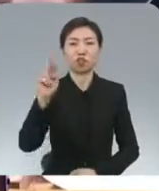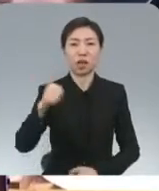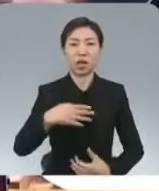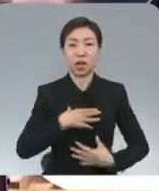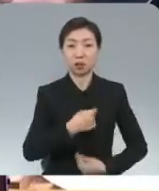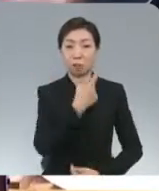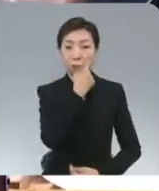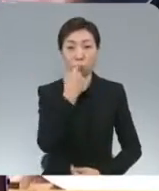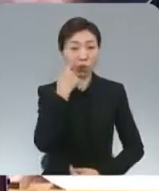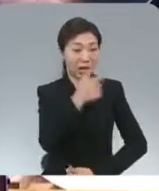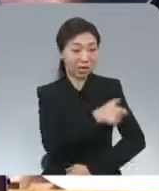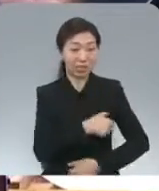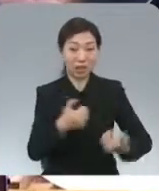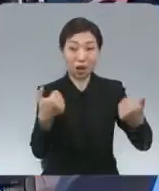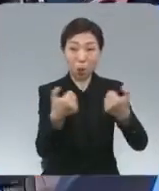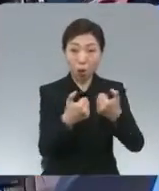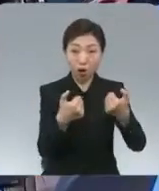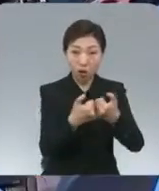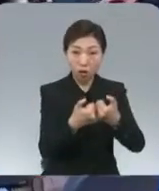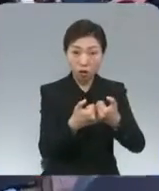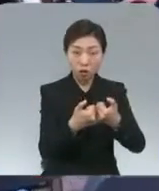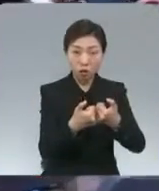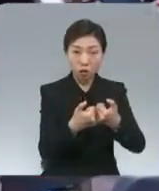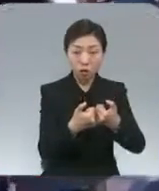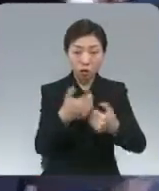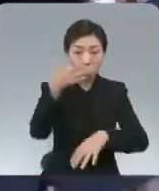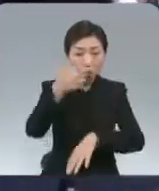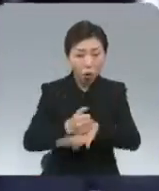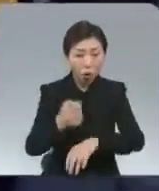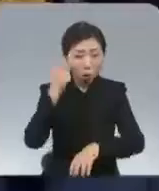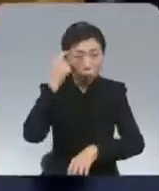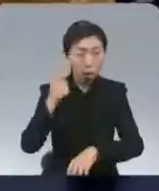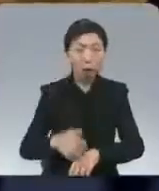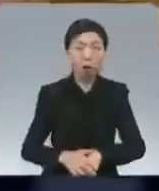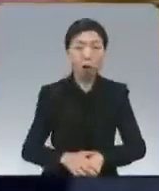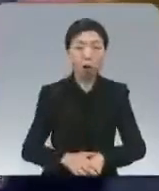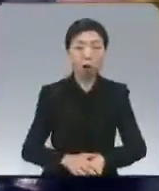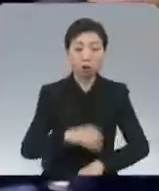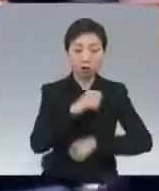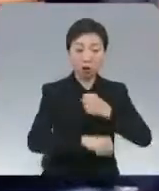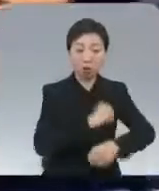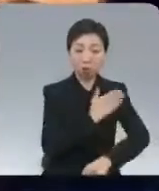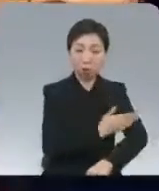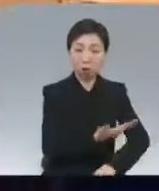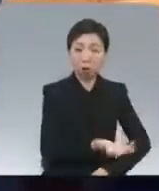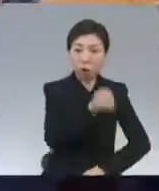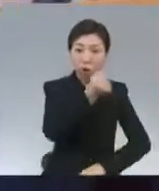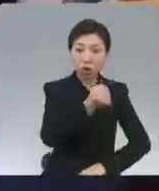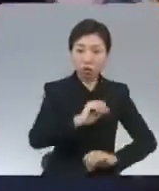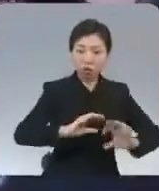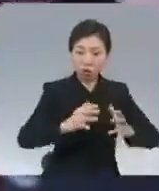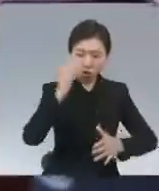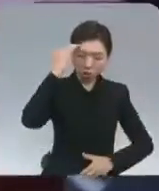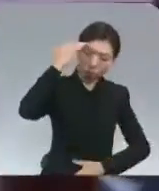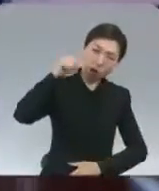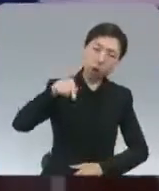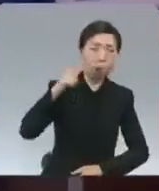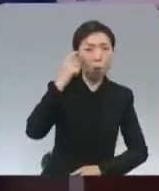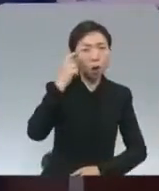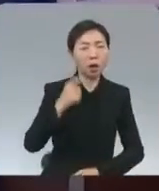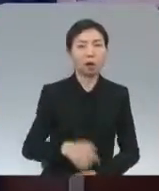敵対政策が原因だと述べました特に先週行われたバイデン大統領の一般討論演説